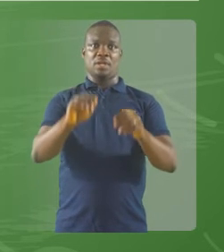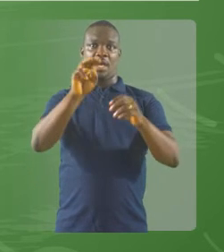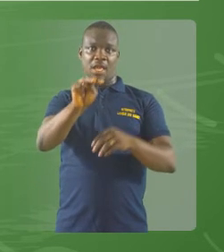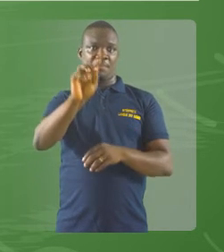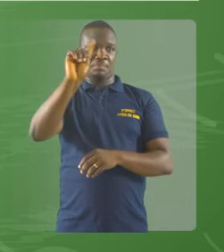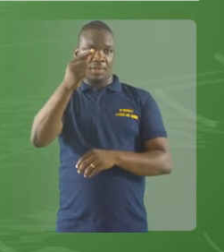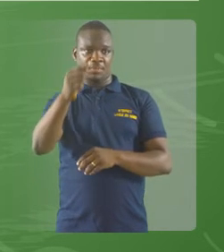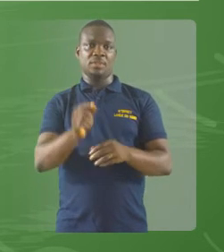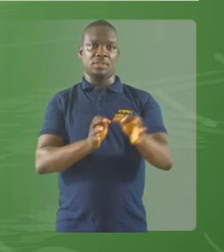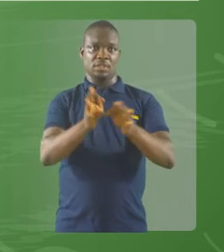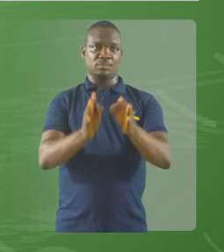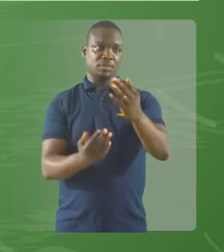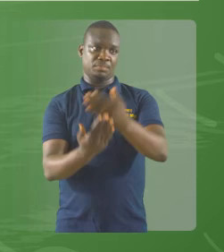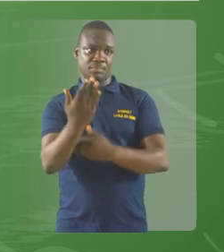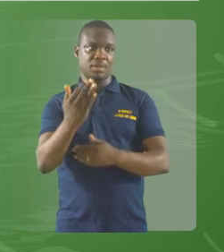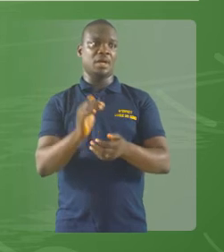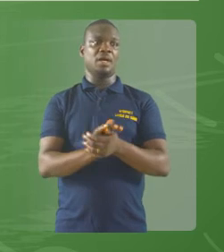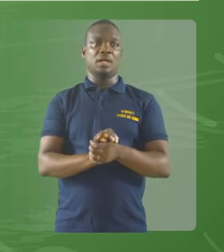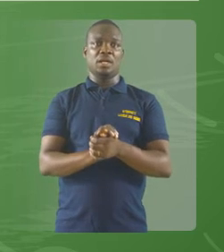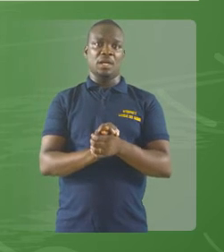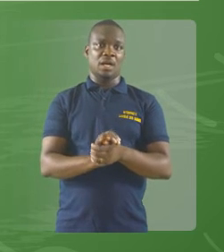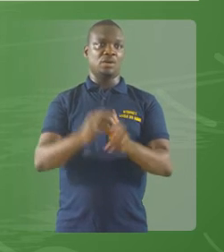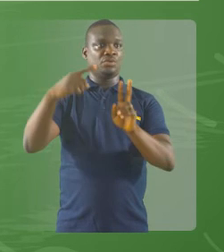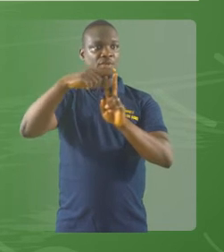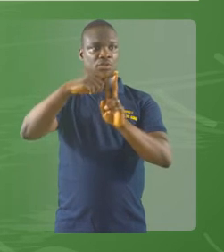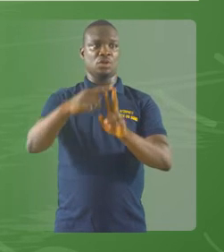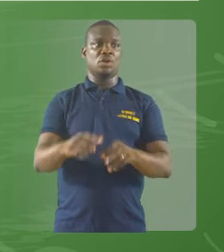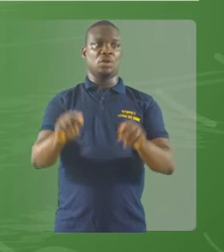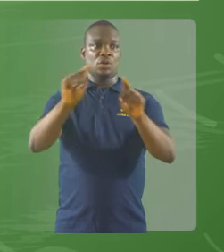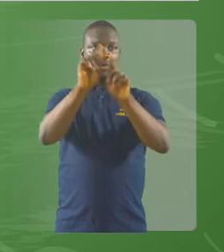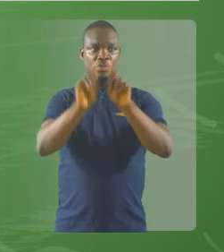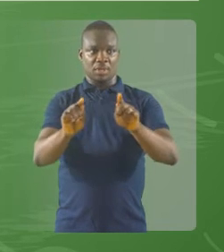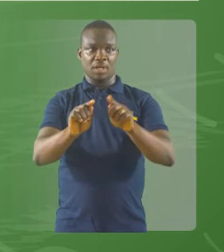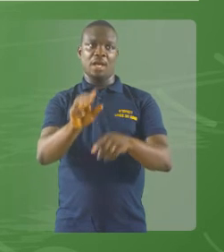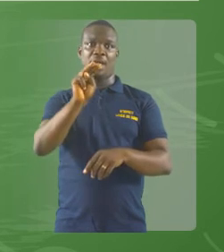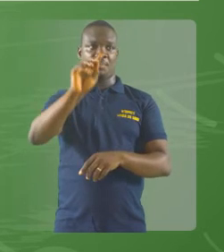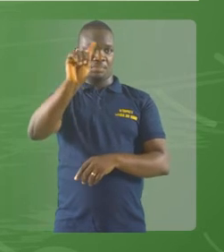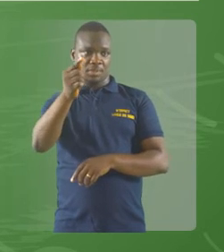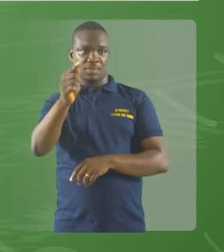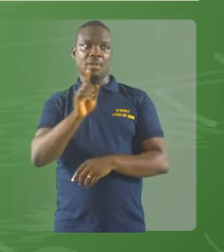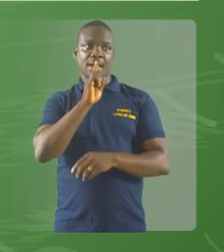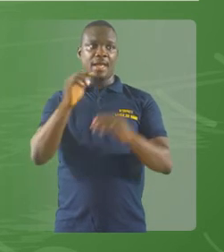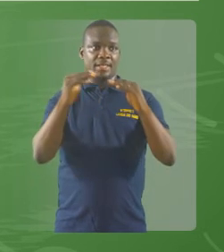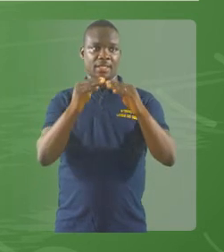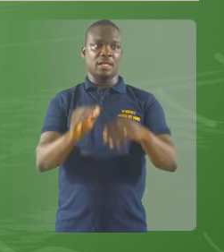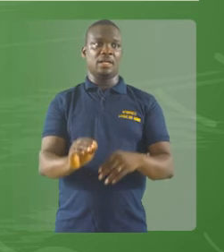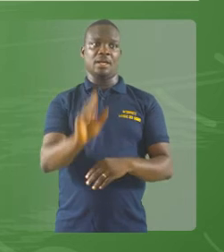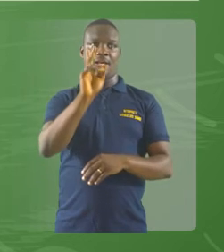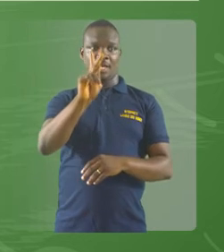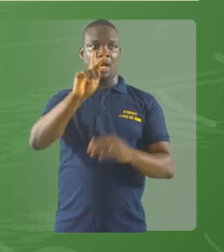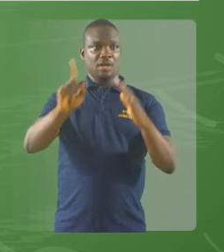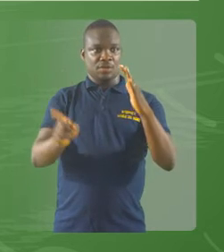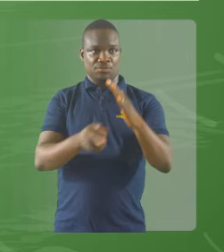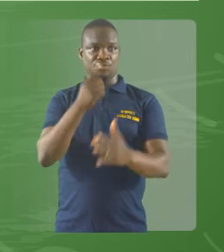se traduit par le vecteur oméga M' est égal à K fois